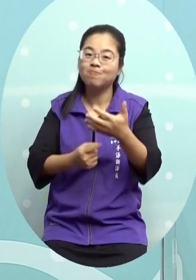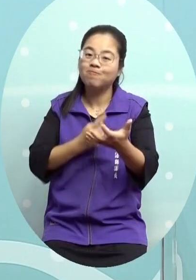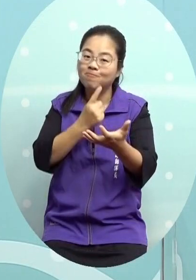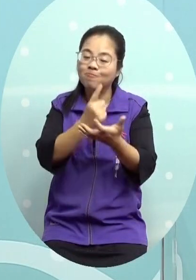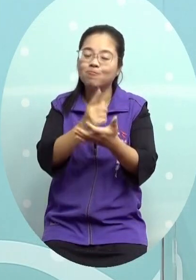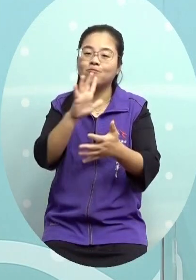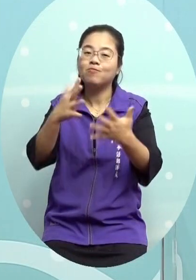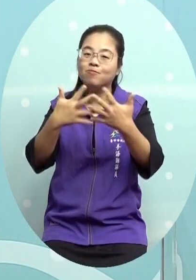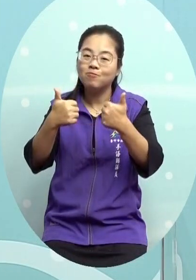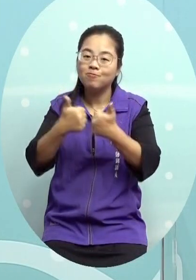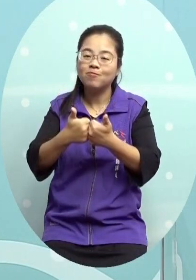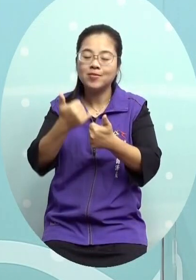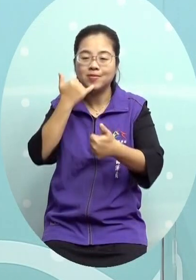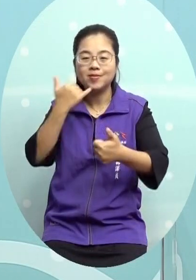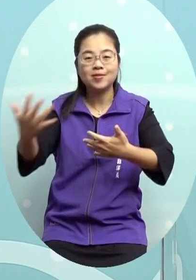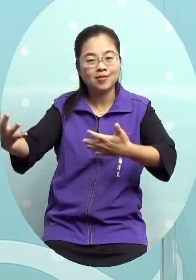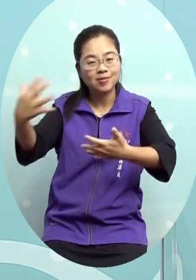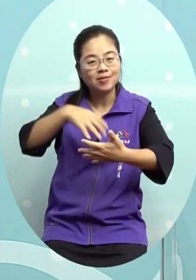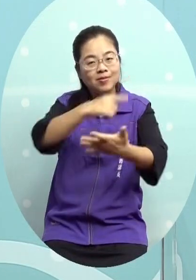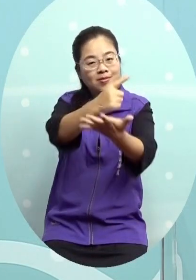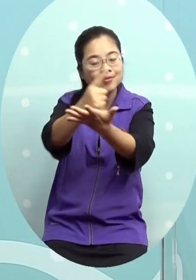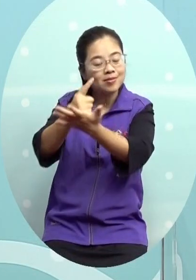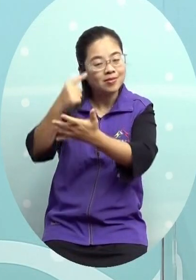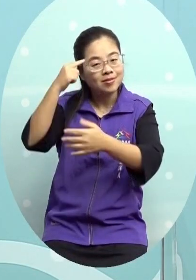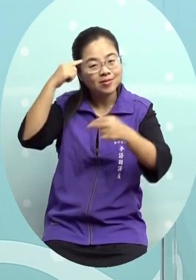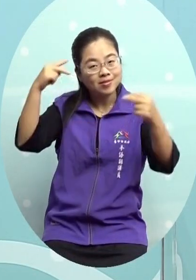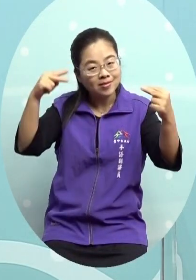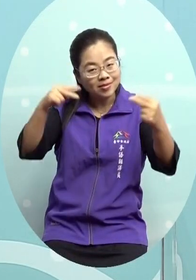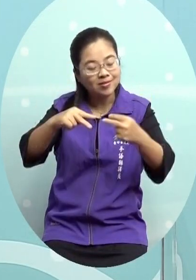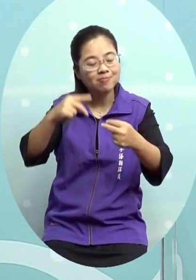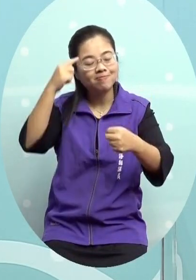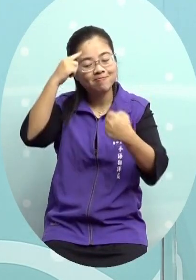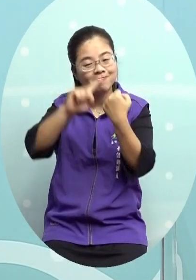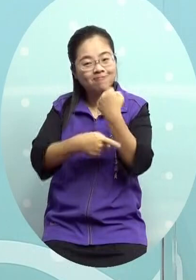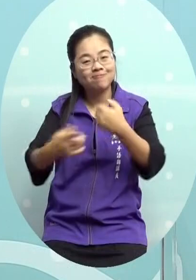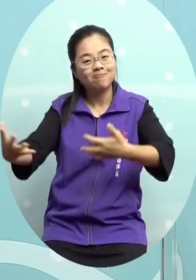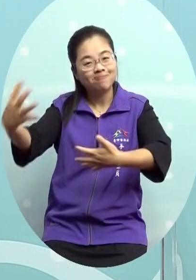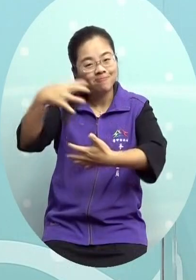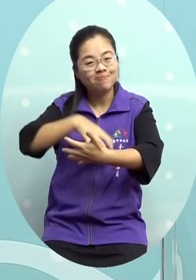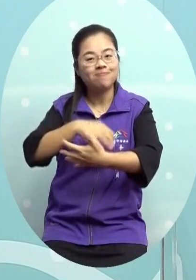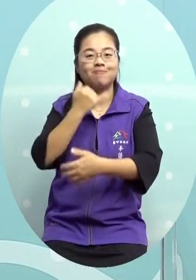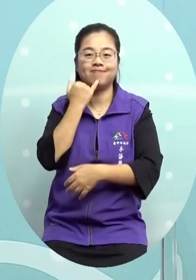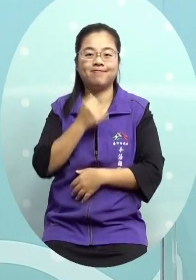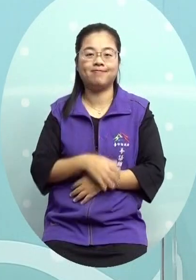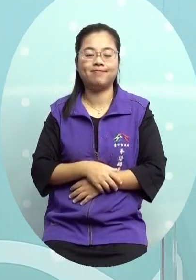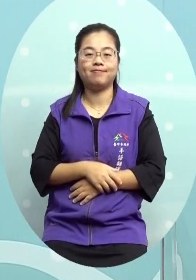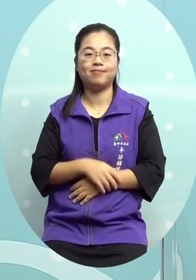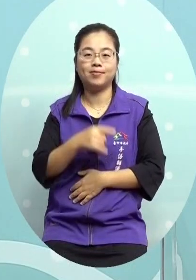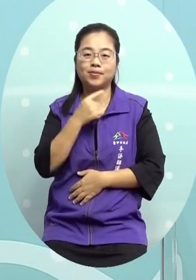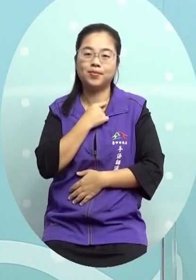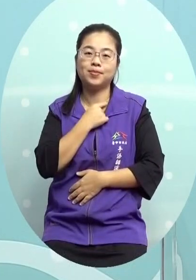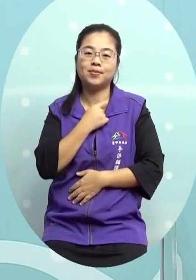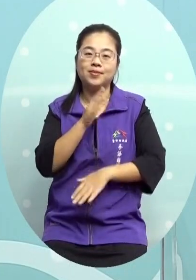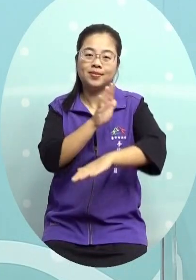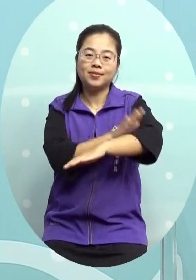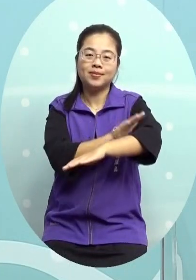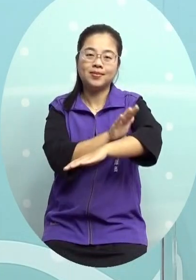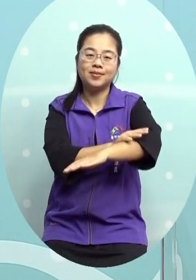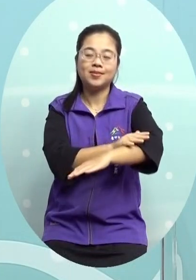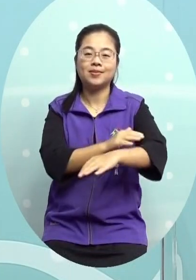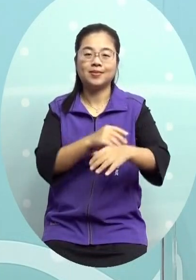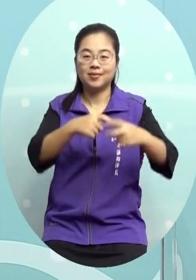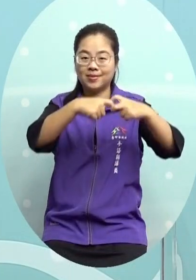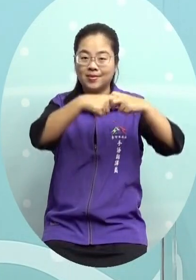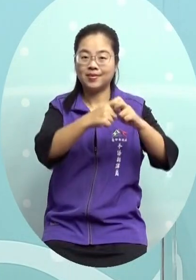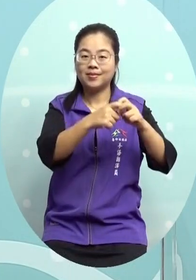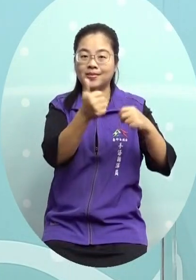人有机会广纳更多的意见，广纳更多的想法。在我的左手边，李先生是